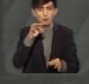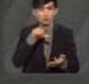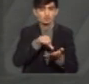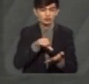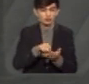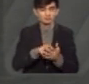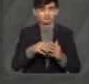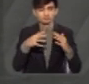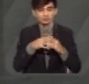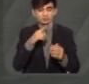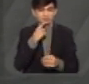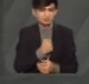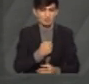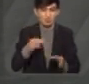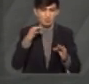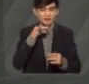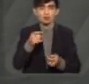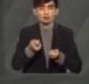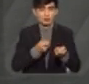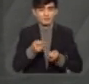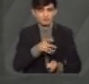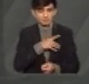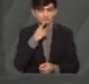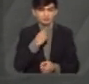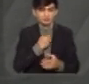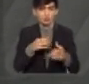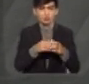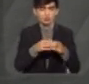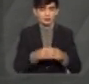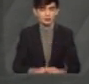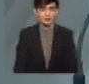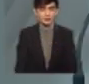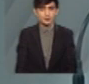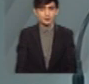участии в террористической деятельности и руководстве террористической группировкой.